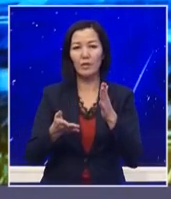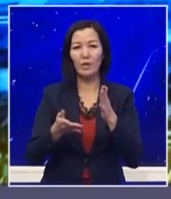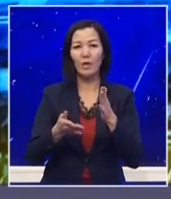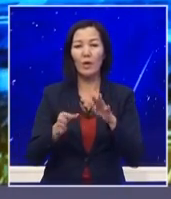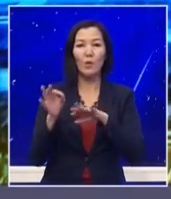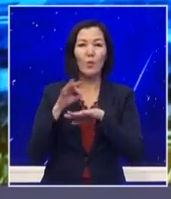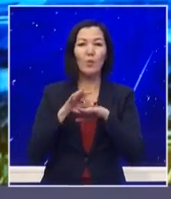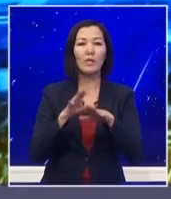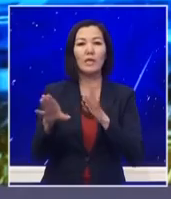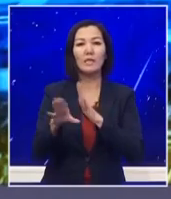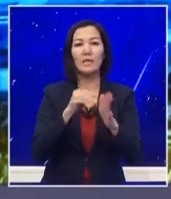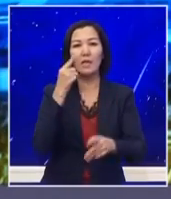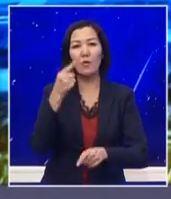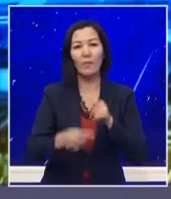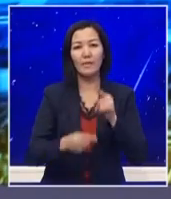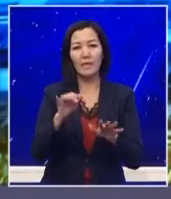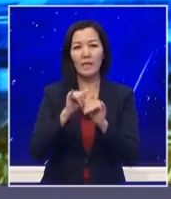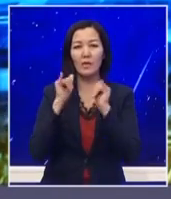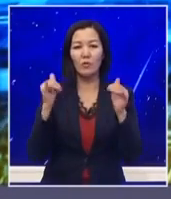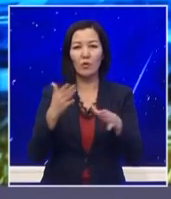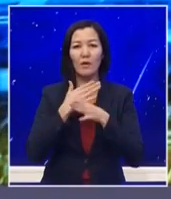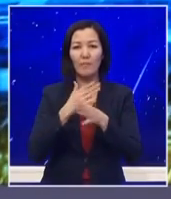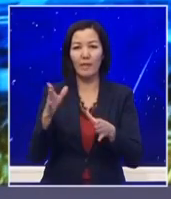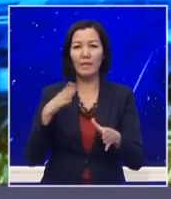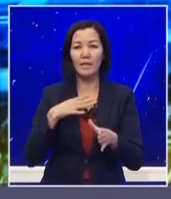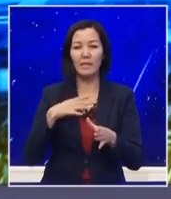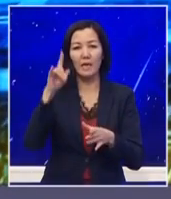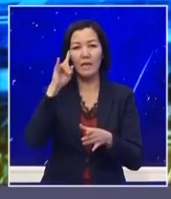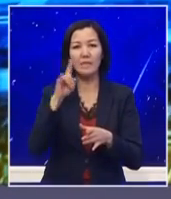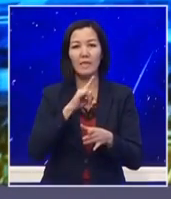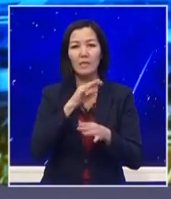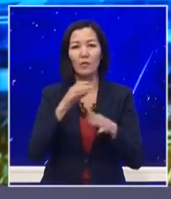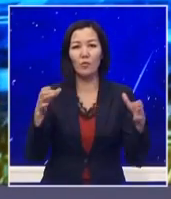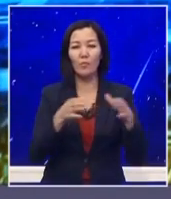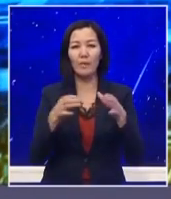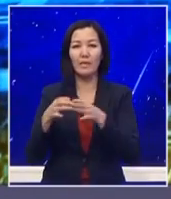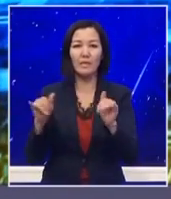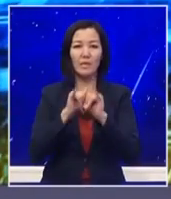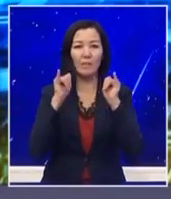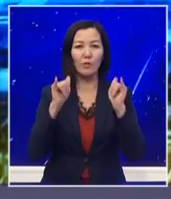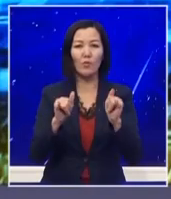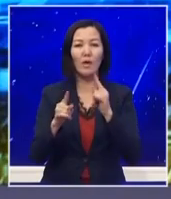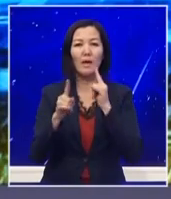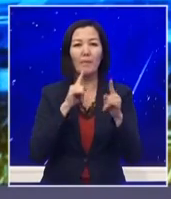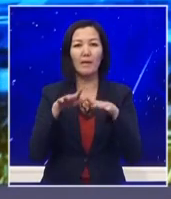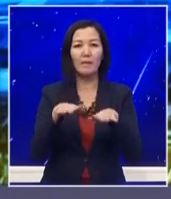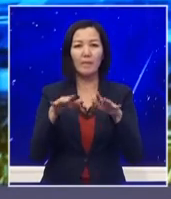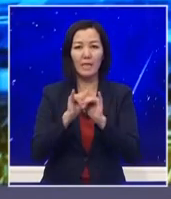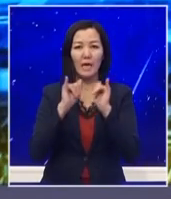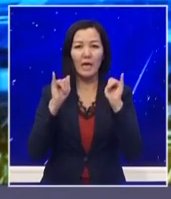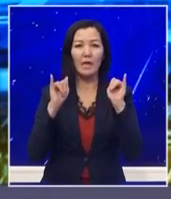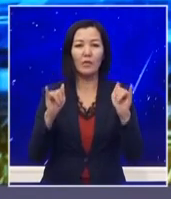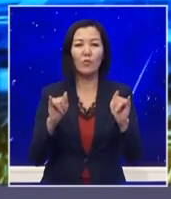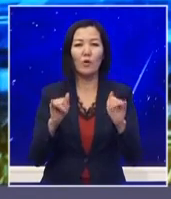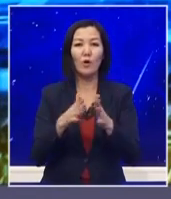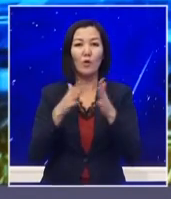сайлау саяси бәсекені арттыруға оң ықпал етті. Еліміздегі көп партиялықты дамытуға және парламентаризмді нығайтуда